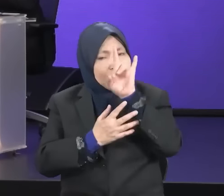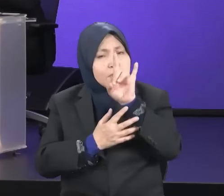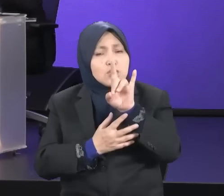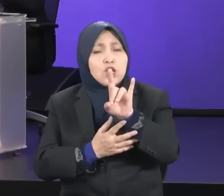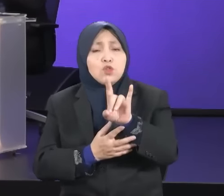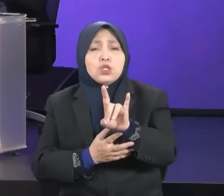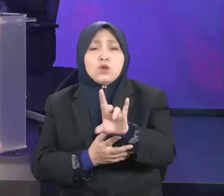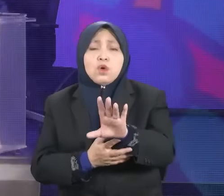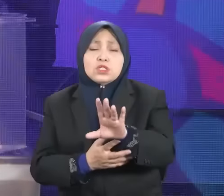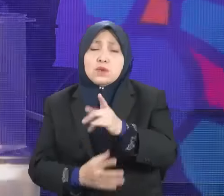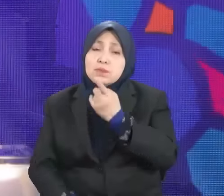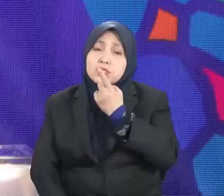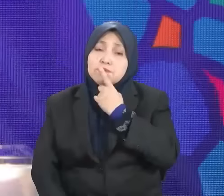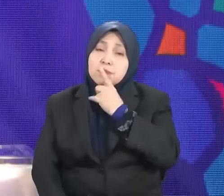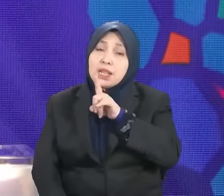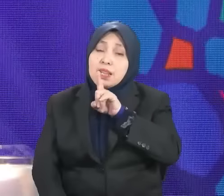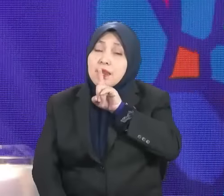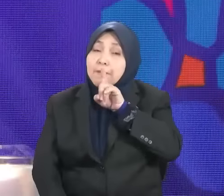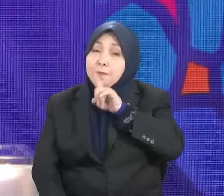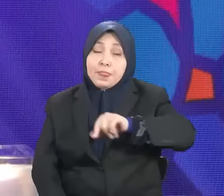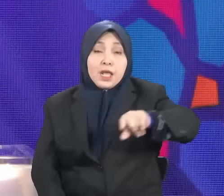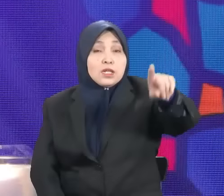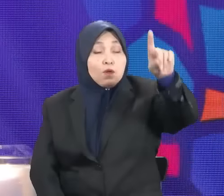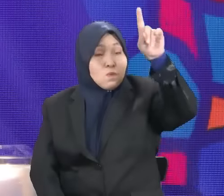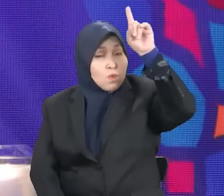audzubillahiminasyaitonirojim Bismillahirohmanirohim